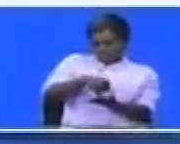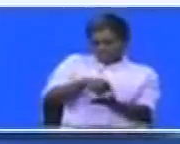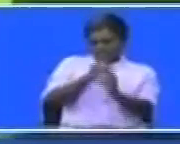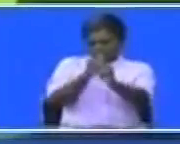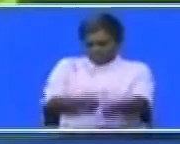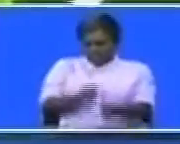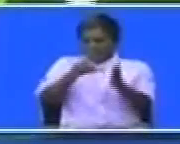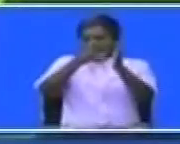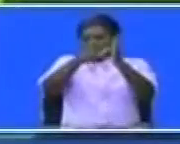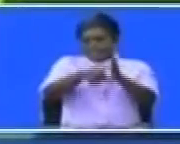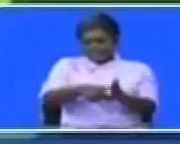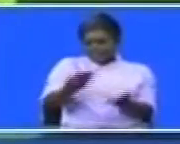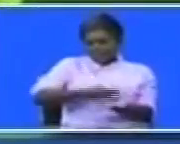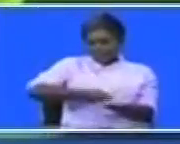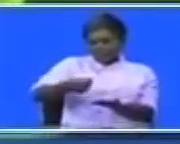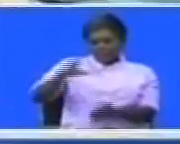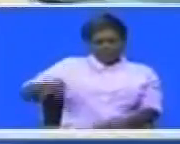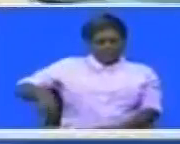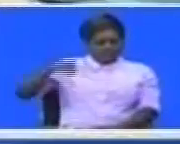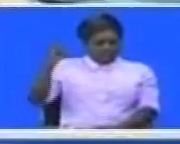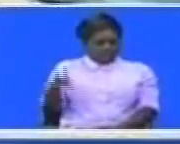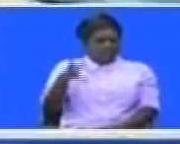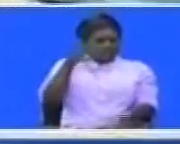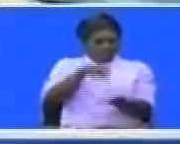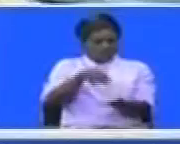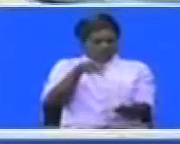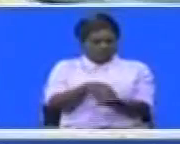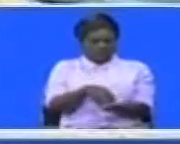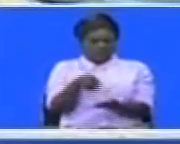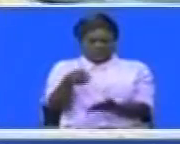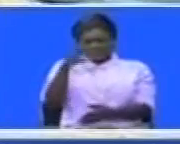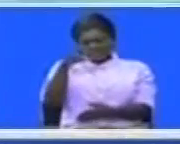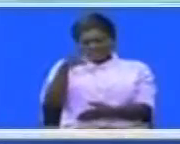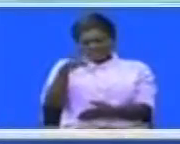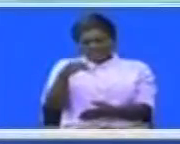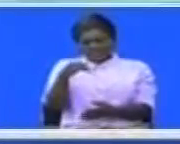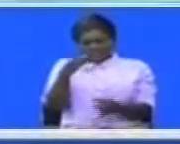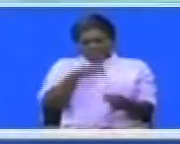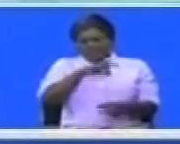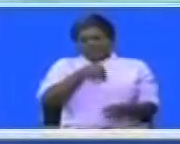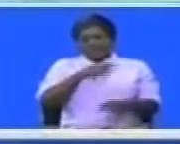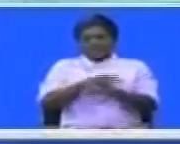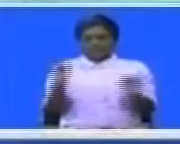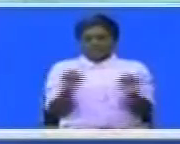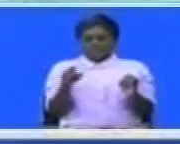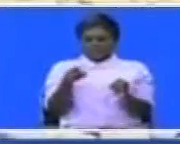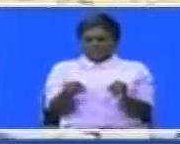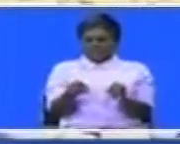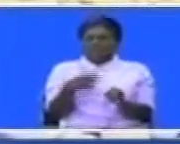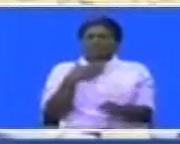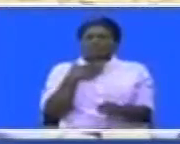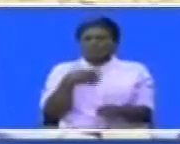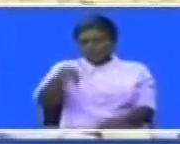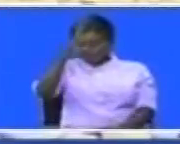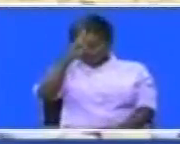kahawa kisha kuiuza kwa bei ya juu, hali inayowapunja pato wakulima hao. Hatua hiyo ilimchochea kuitaka idara